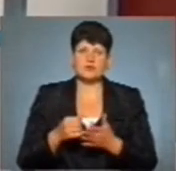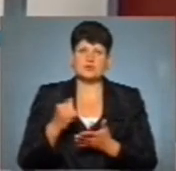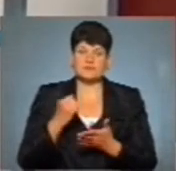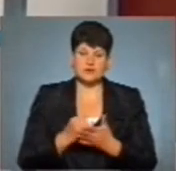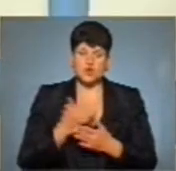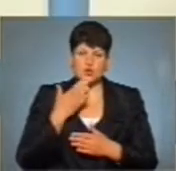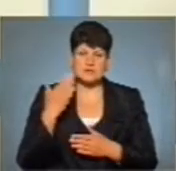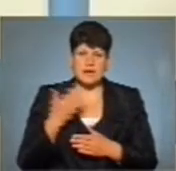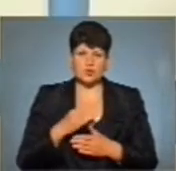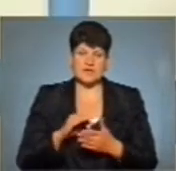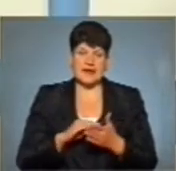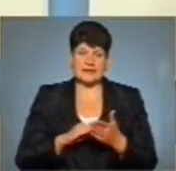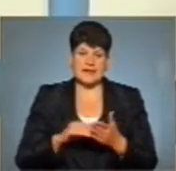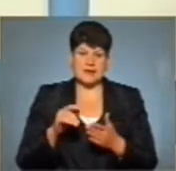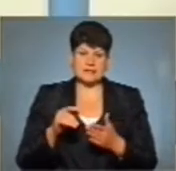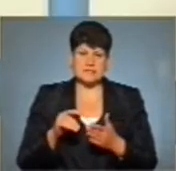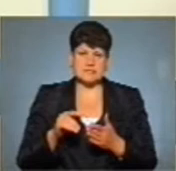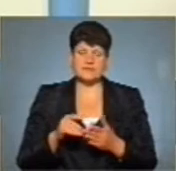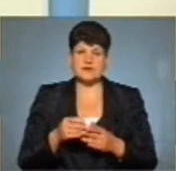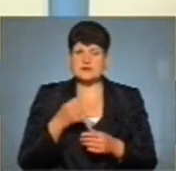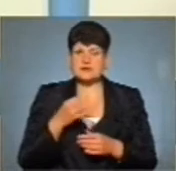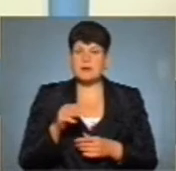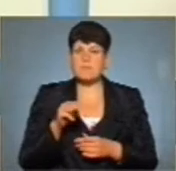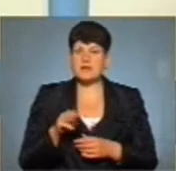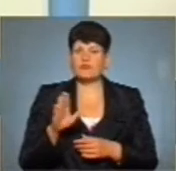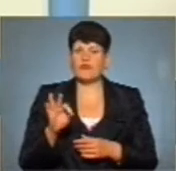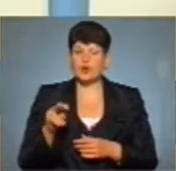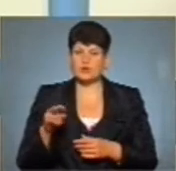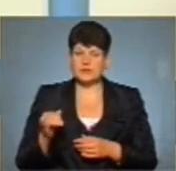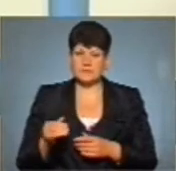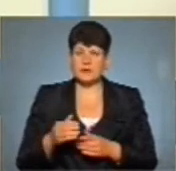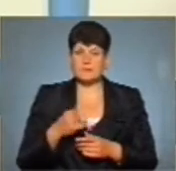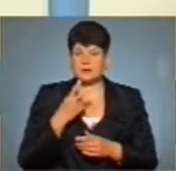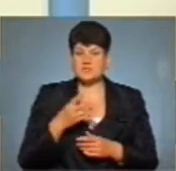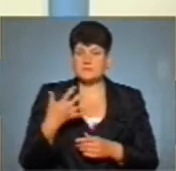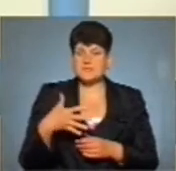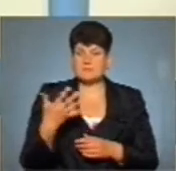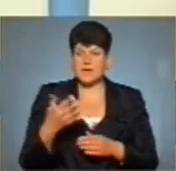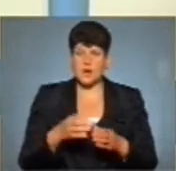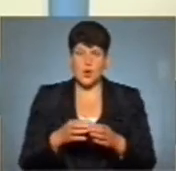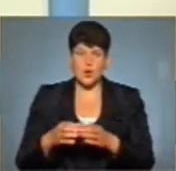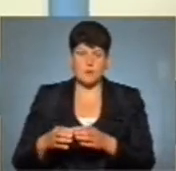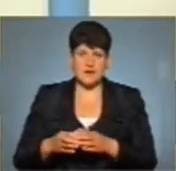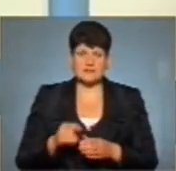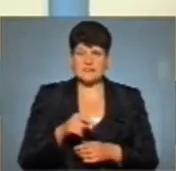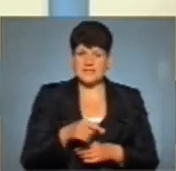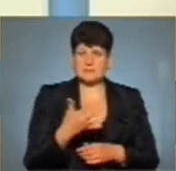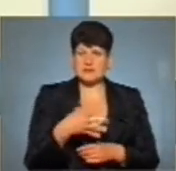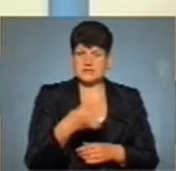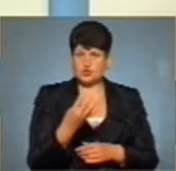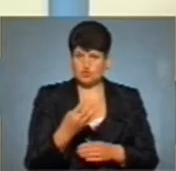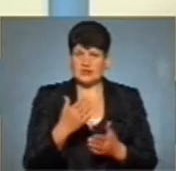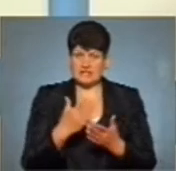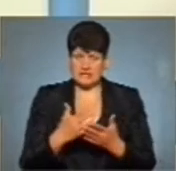редакції. Як вже сказав пан Володимир, передбачається 55 громад, і з тих 54, які